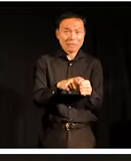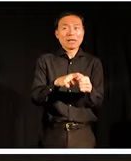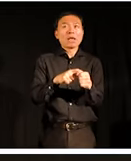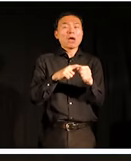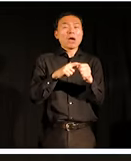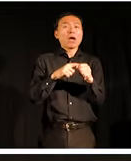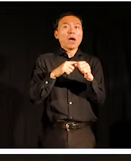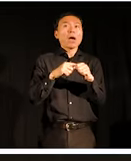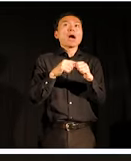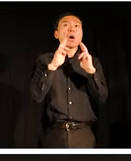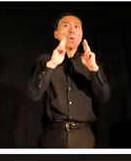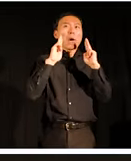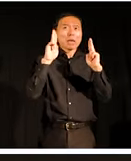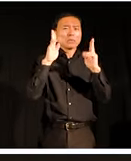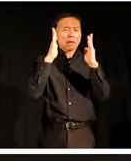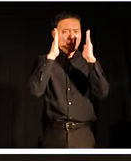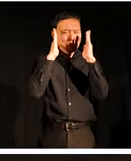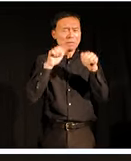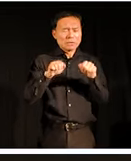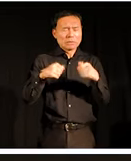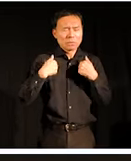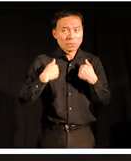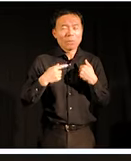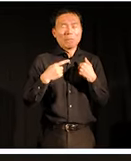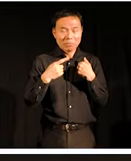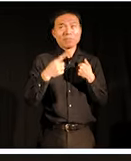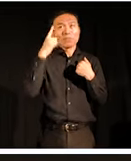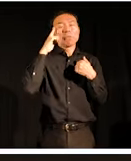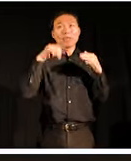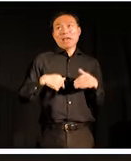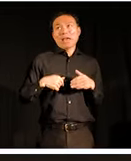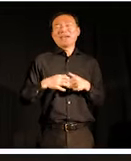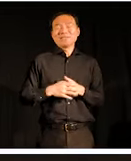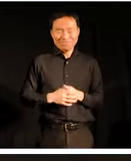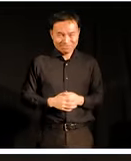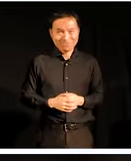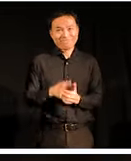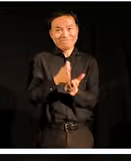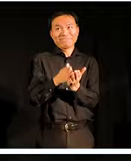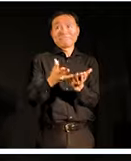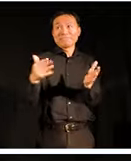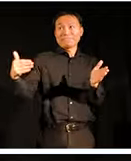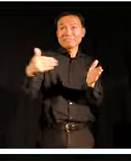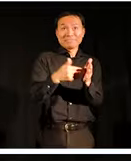頑張っていこうと思いましたえご清聴ありがとうござい